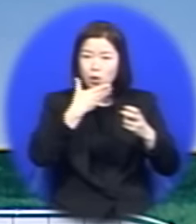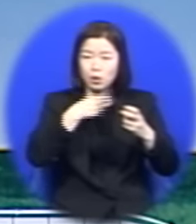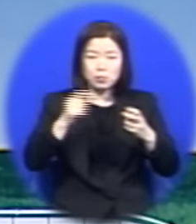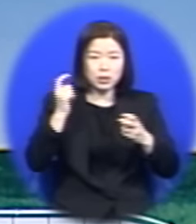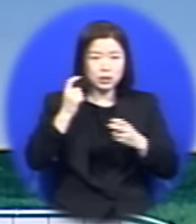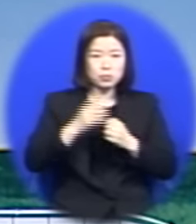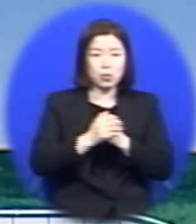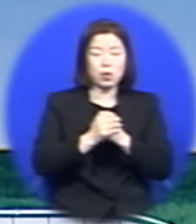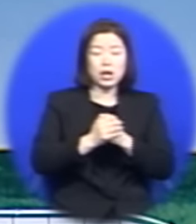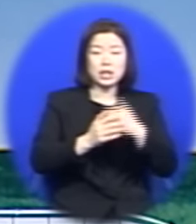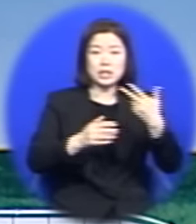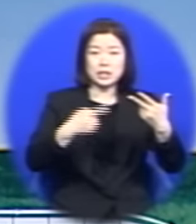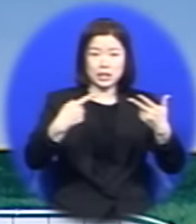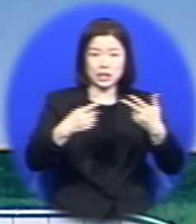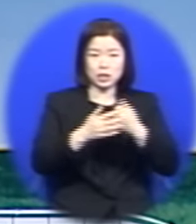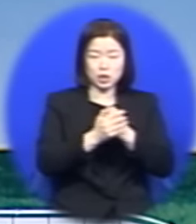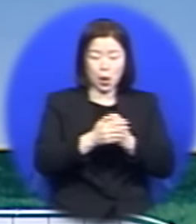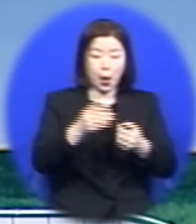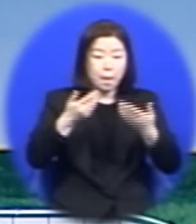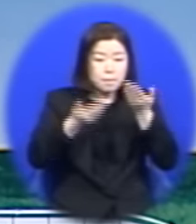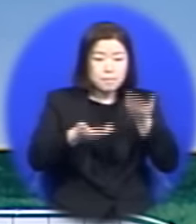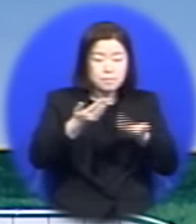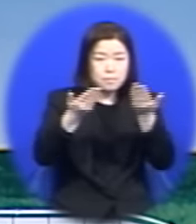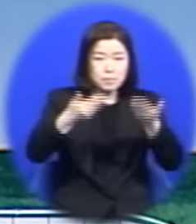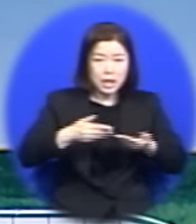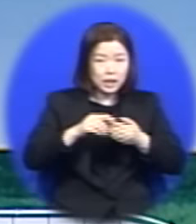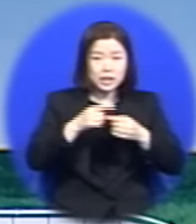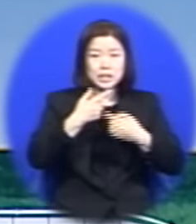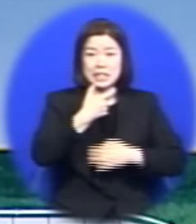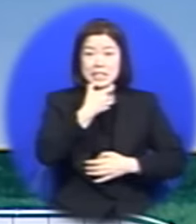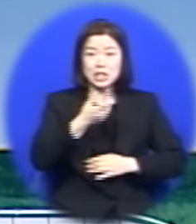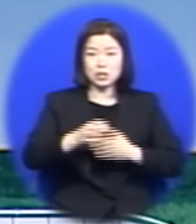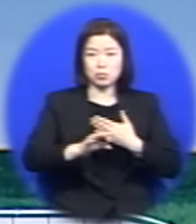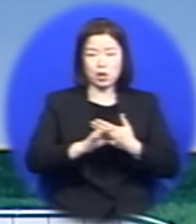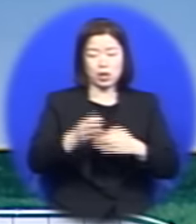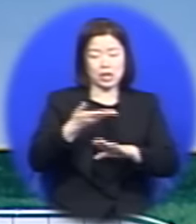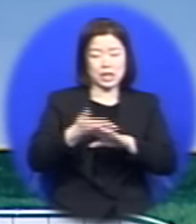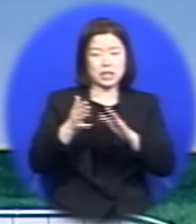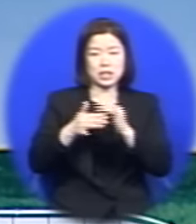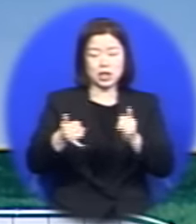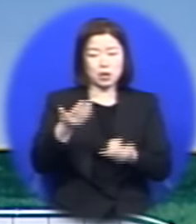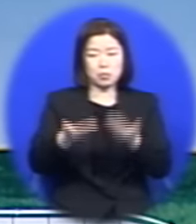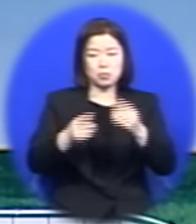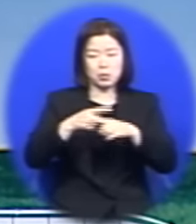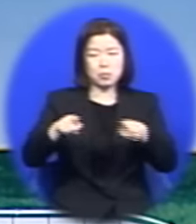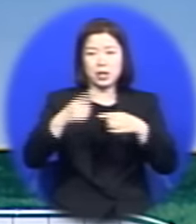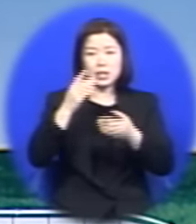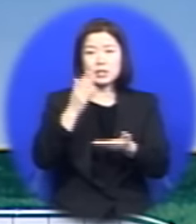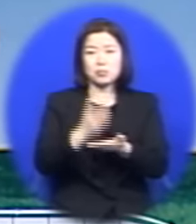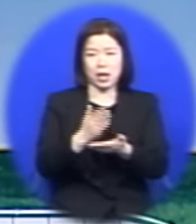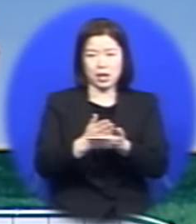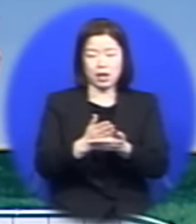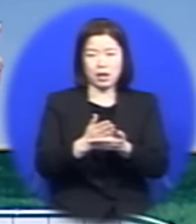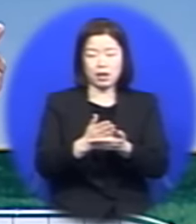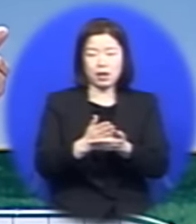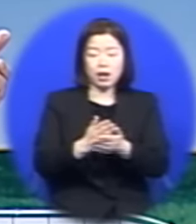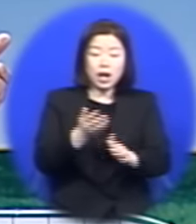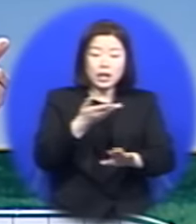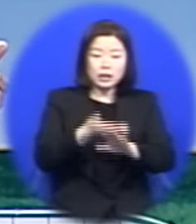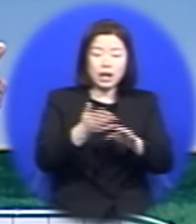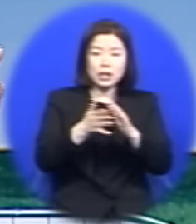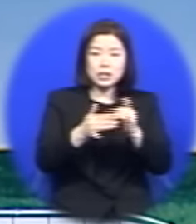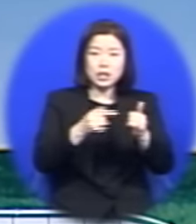비판을 받지 아니하려거든 비판하지 말라라는 말씀을 하셨습니다. 남을 잘 비판하는